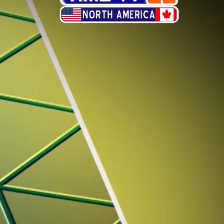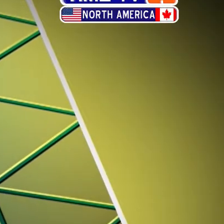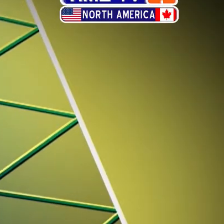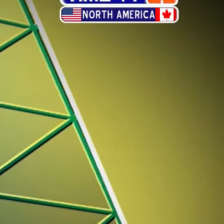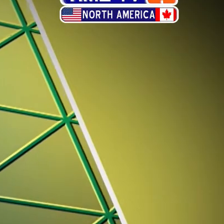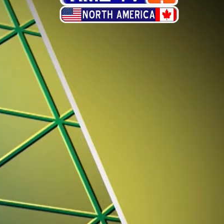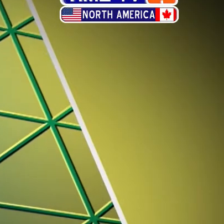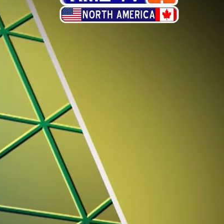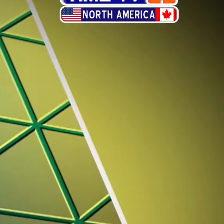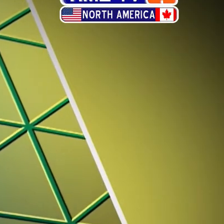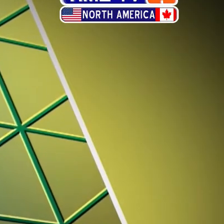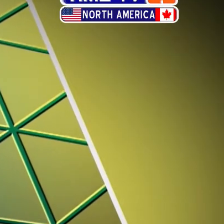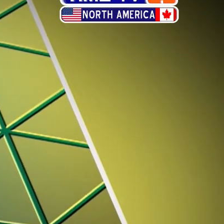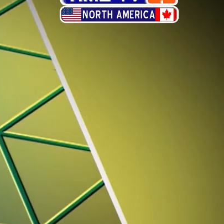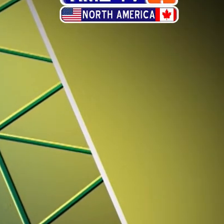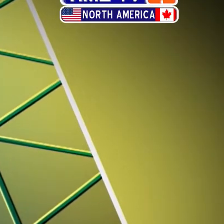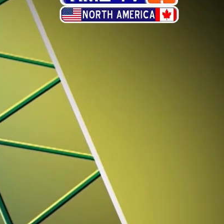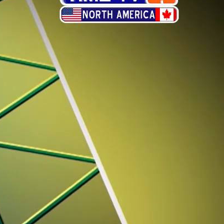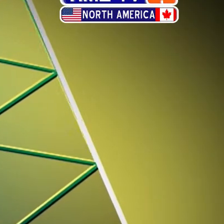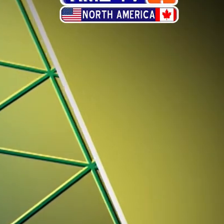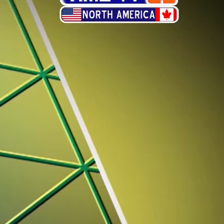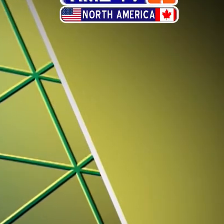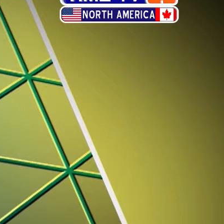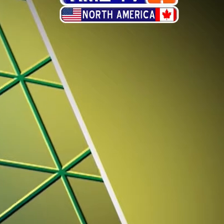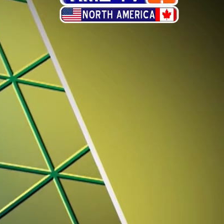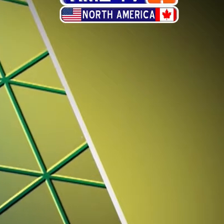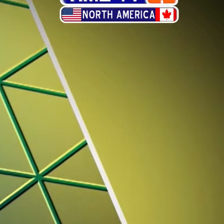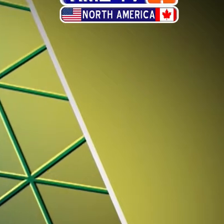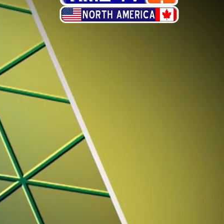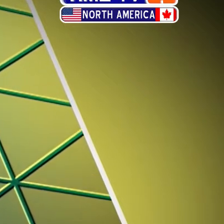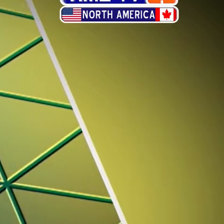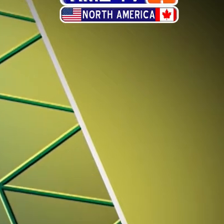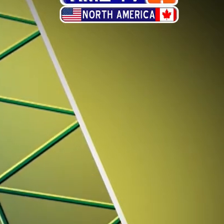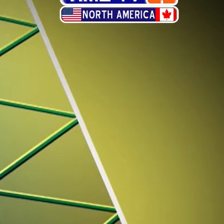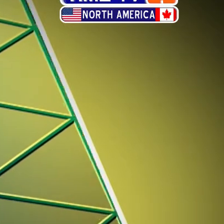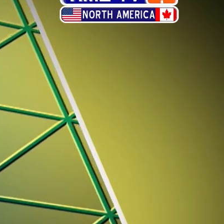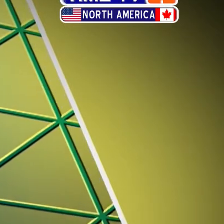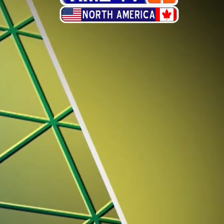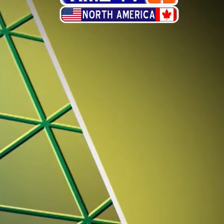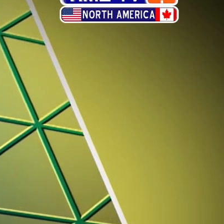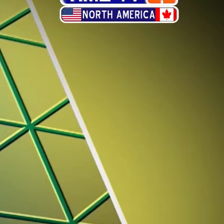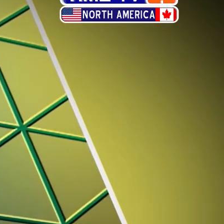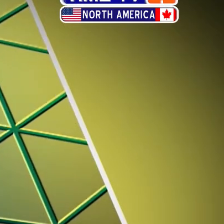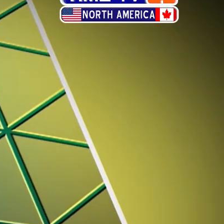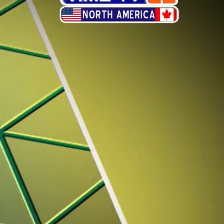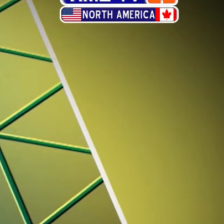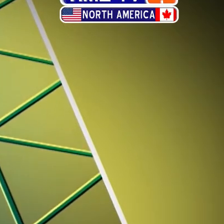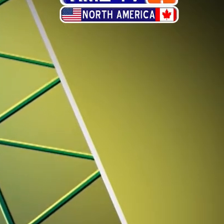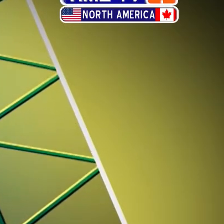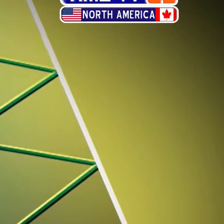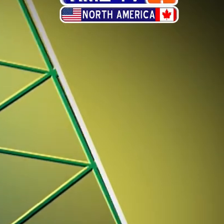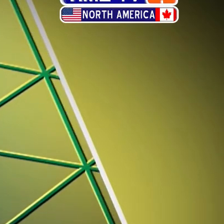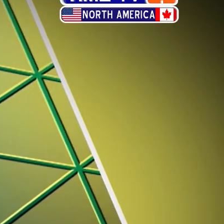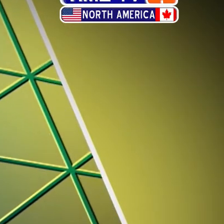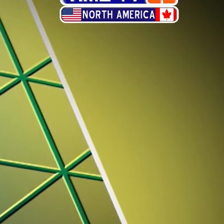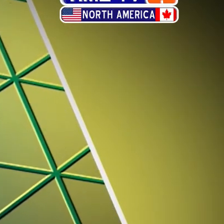ਬੀਸੀ ਦੀ ਸੂਬਾਈ ਸਿਹਤ ਅਧਿਕਾਰੀ ਡਾਕਟਰ ਬੋਨੀ ਹੈਨਰੀ ਦਾ ਕਹਿਣਾ ਹੈ ਕਿ ਸੂਬੇ ਅੰਦਰ ਵੈਕਸੀਨ ਪਾਸਪੋਰਟ ਪ੍ਰੋਗਰਾਮ ਨੂੰ 30 ਜੂਨ ਤੱਕ ਵਧਾਇਆ ਜਾ ਰਿਹਾ ਹੈ। ਡਾਕਟਰ ਬੋਨੀ ਹੈਨਰੀ